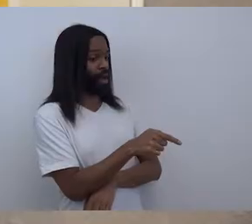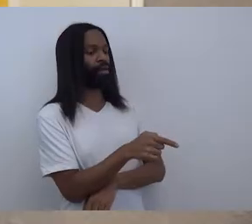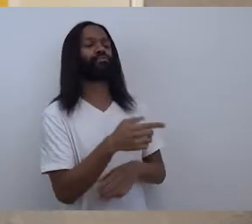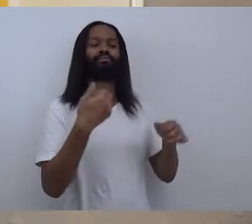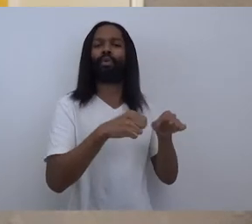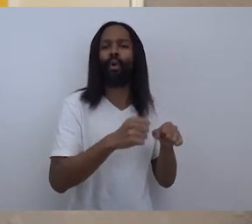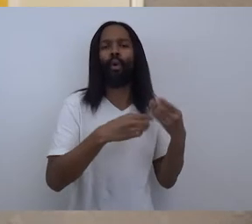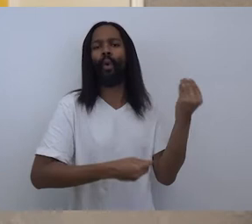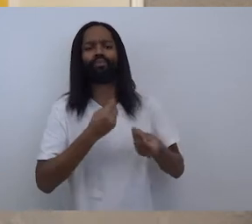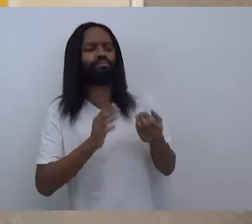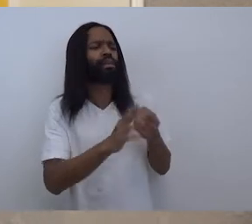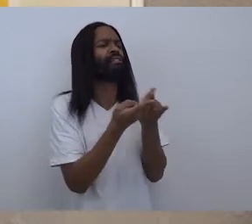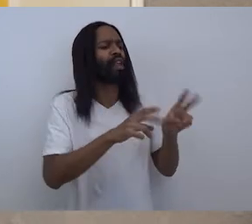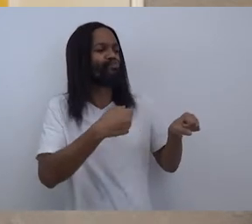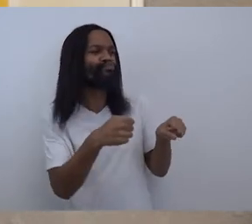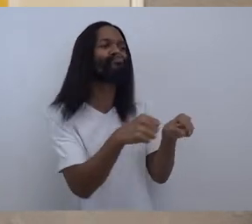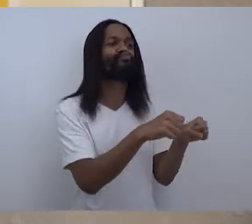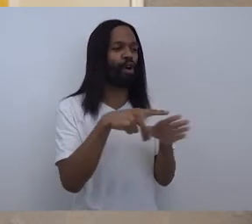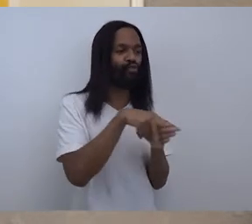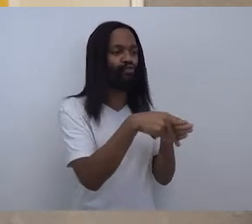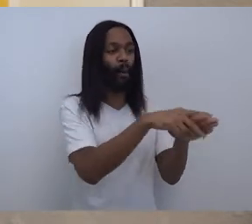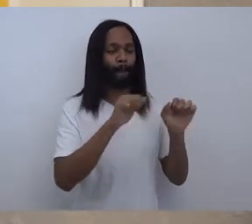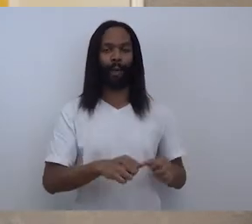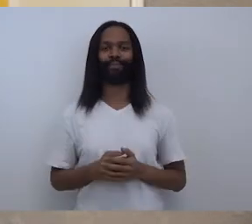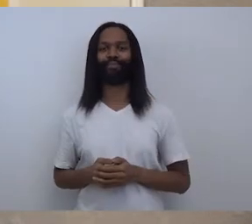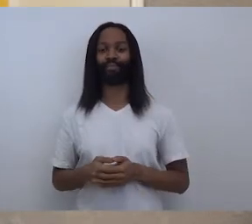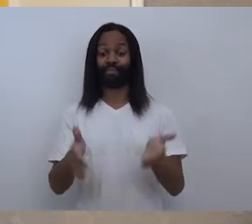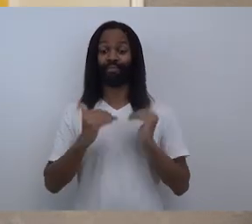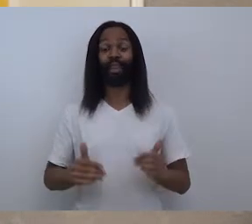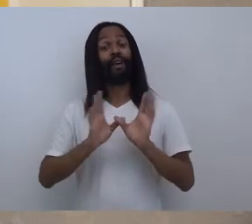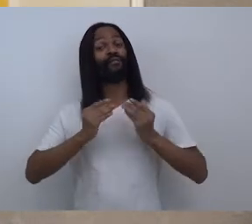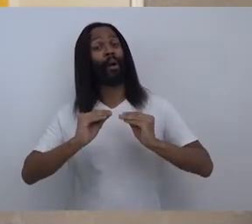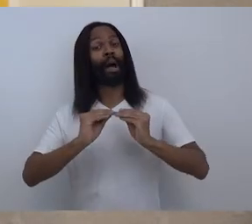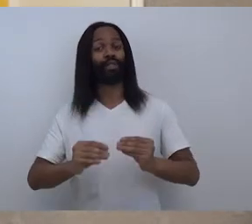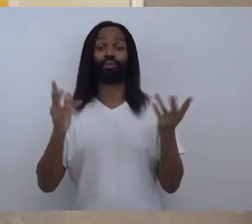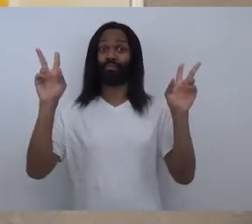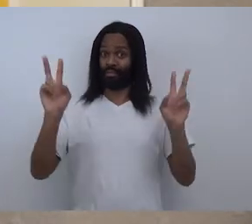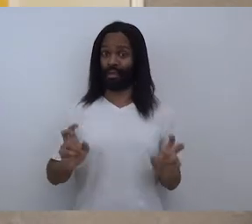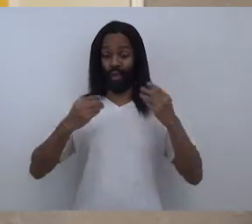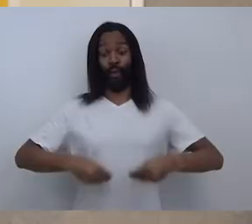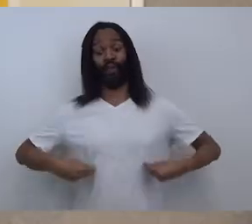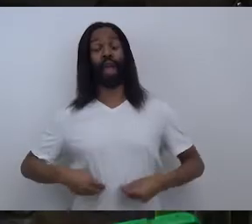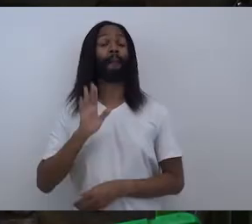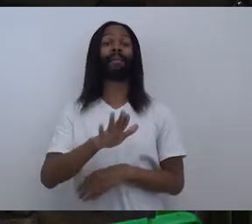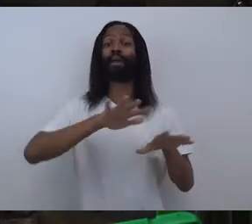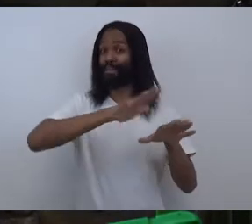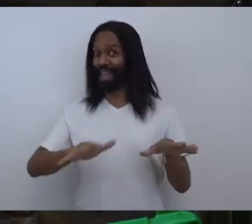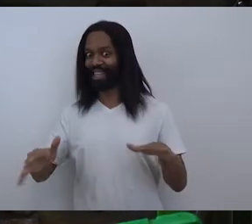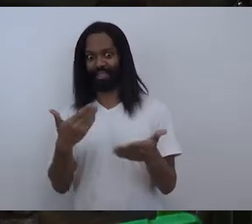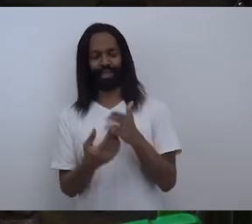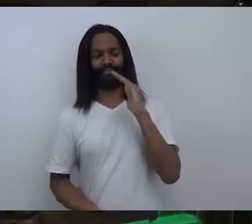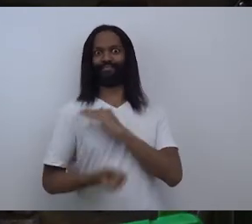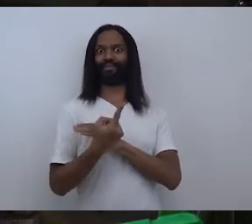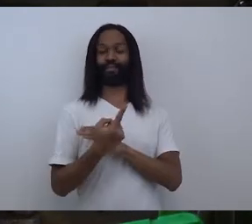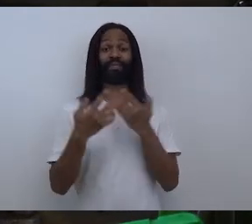diverses motos ou bien même les scooters, etc. Nous avons aussi une formation ouvrier du paysage qui est assez